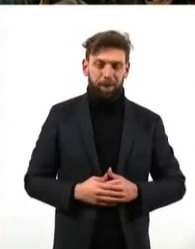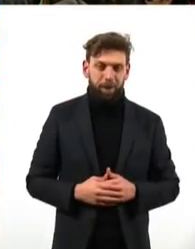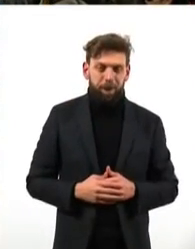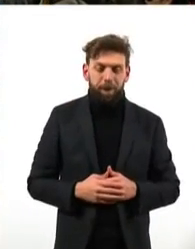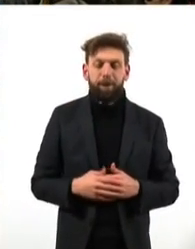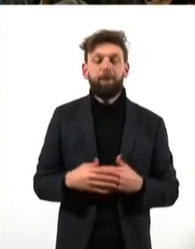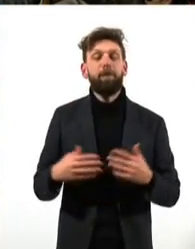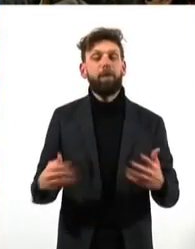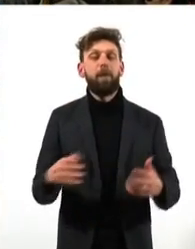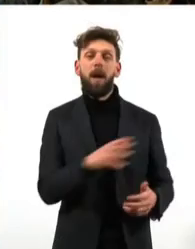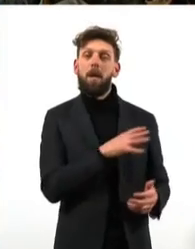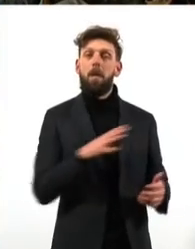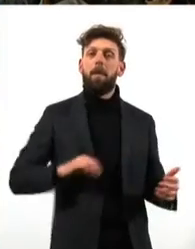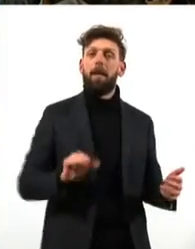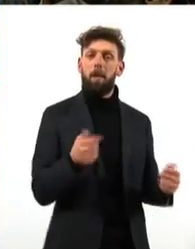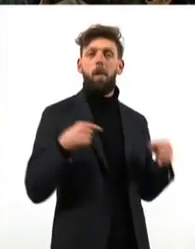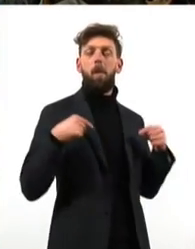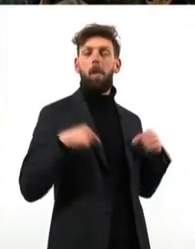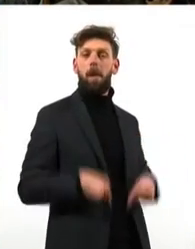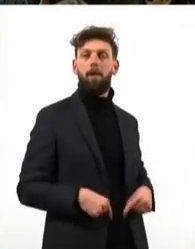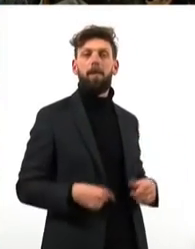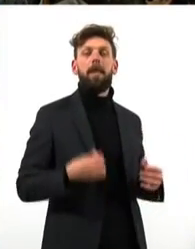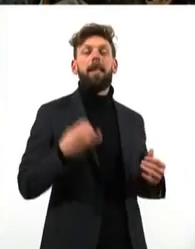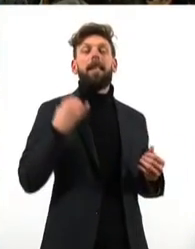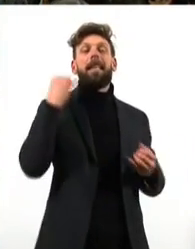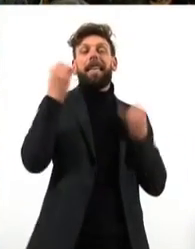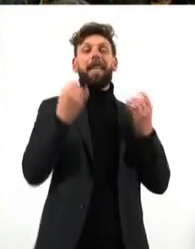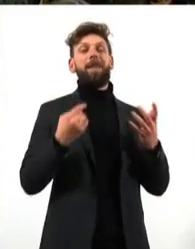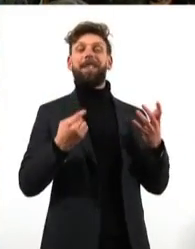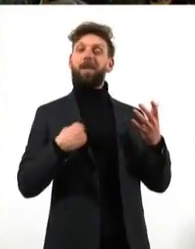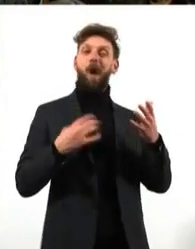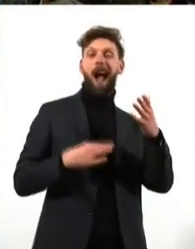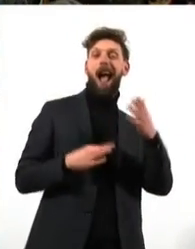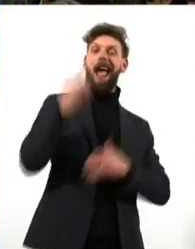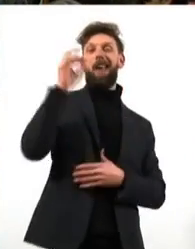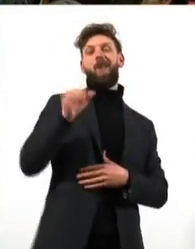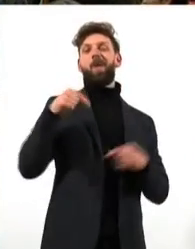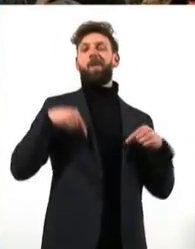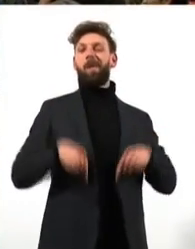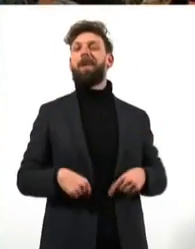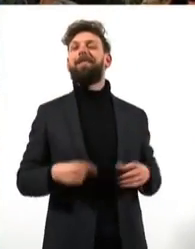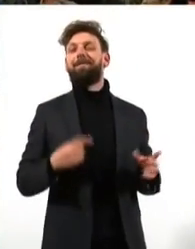Madame la Première Ministre, donc si j'étais Premier ministre à mon tour,